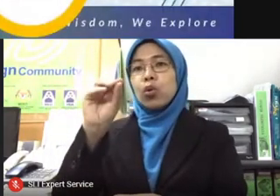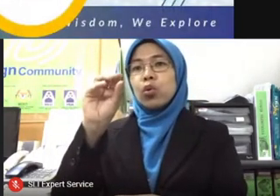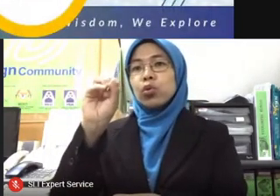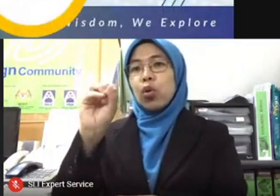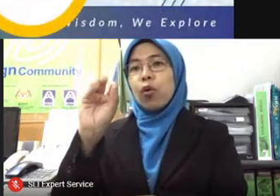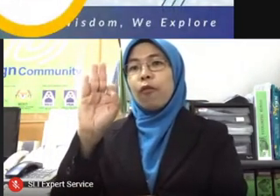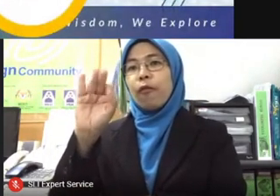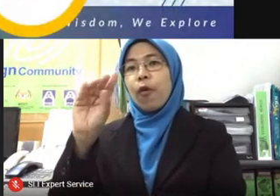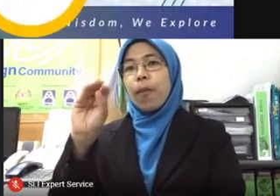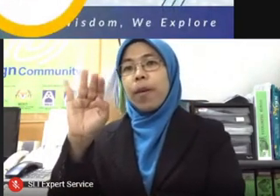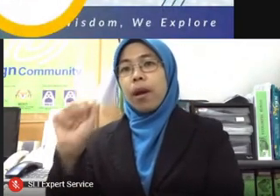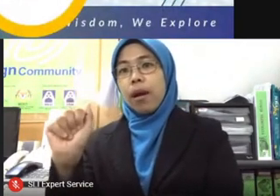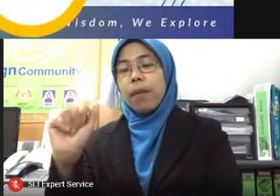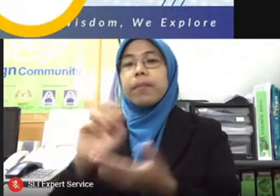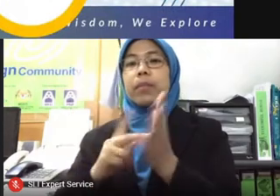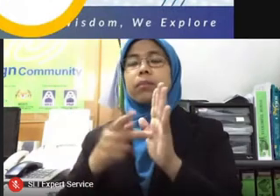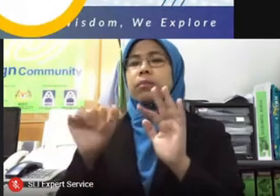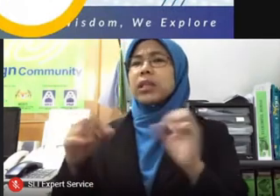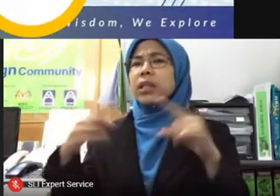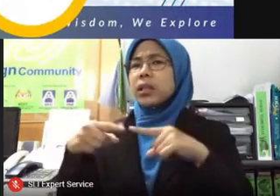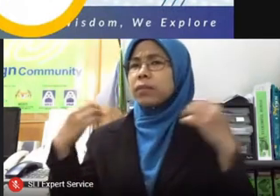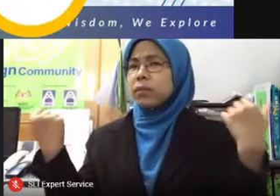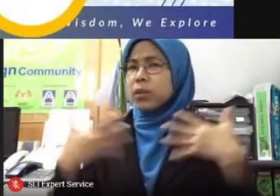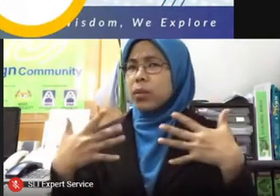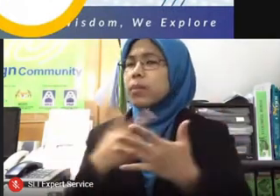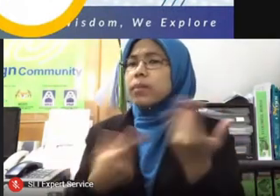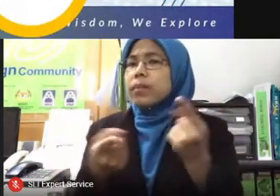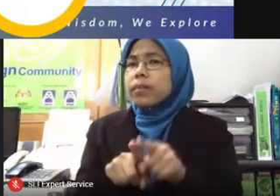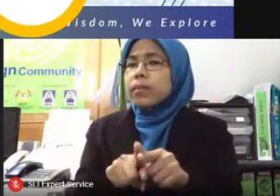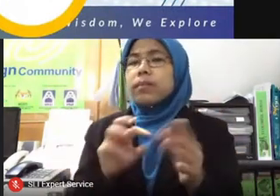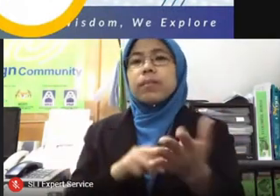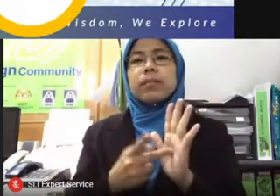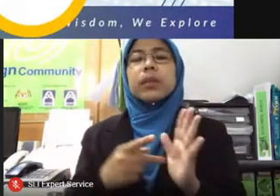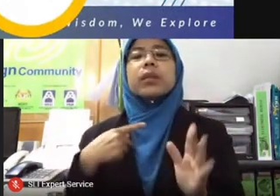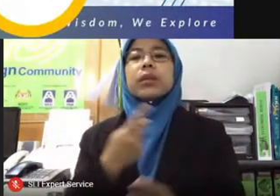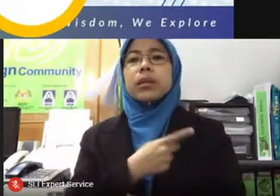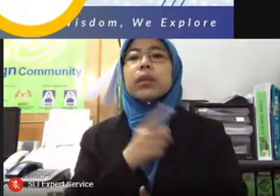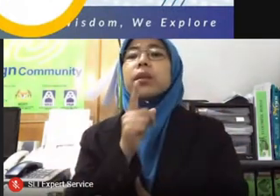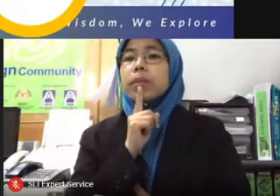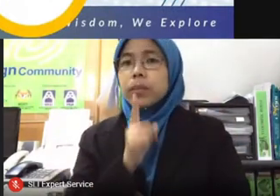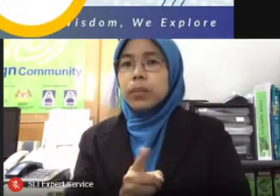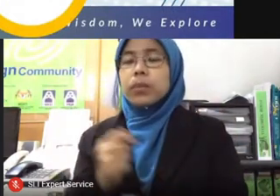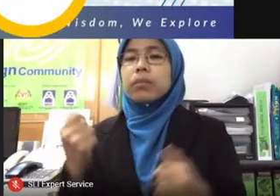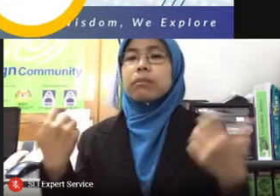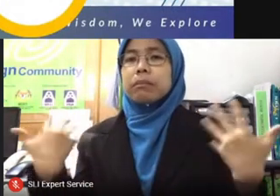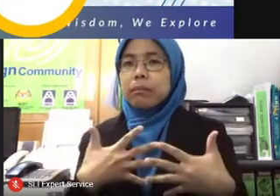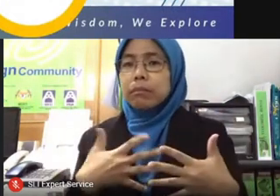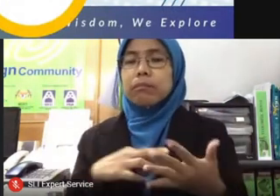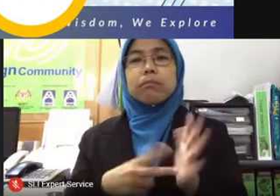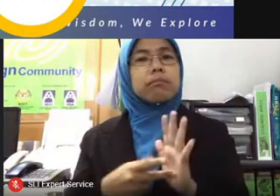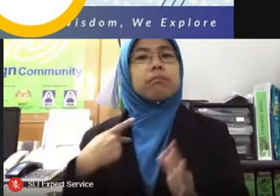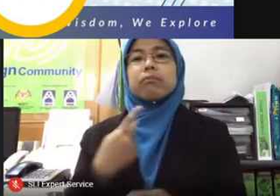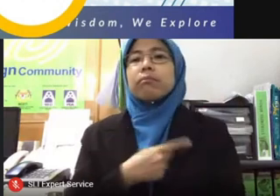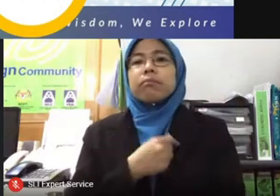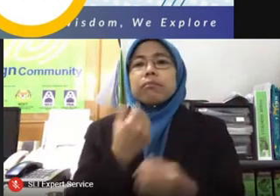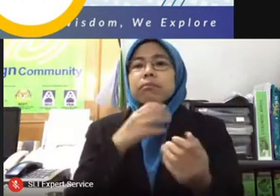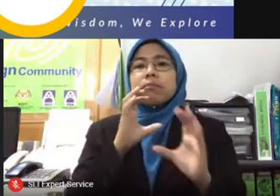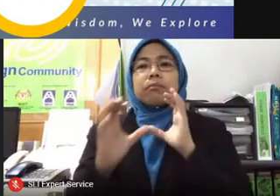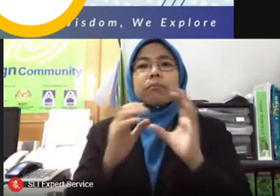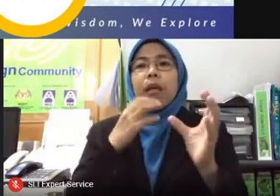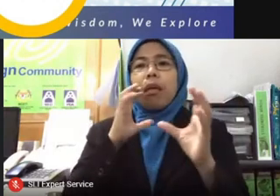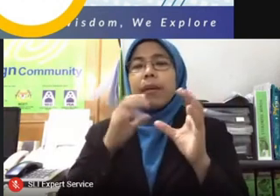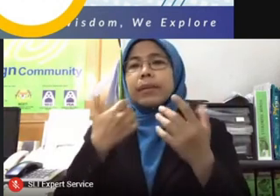kita takut, okay, apa yang terjadi yang sebenarnya . Bila kita takut sebenarnya kita cakap pun tak betul. Kita jadi bercelaru . Bercelaru